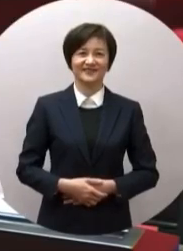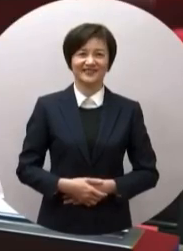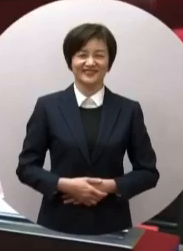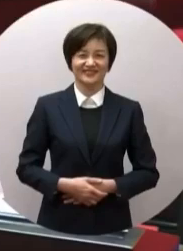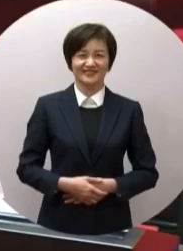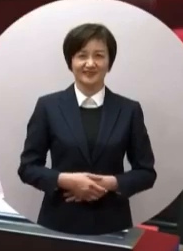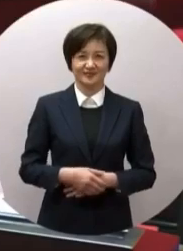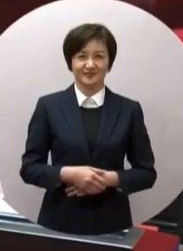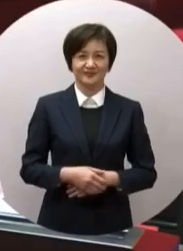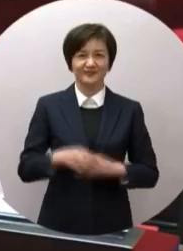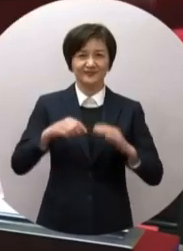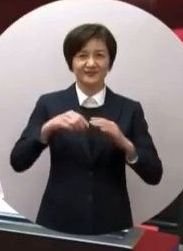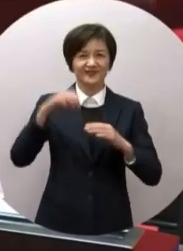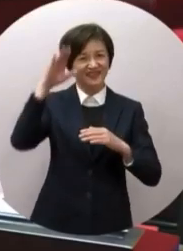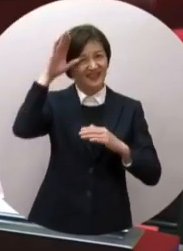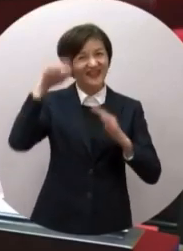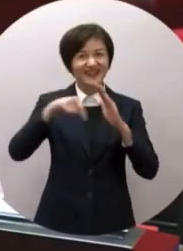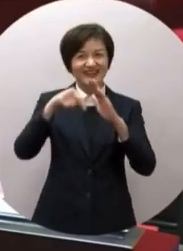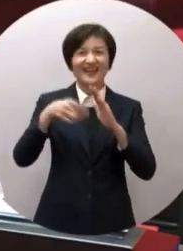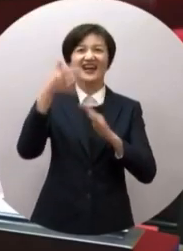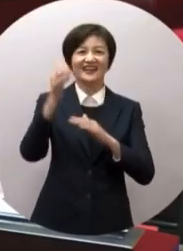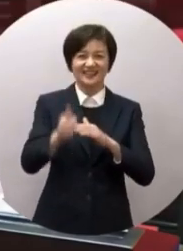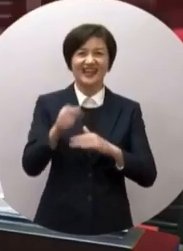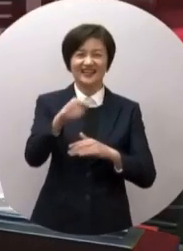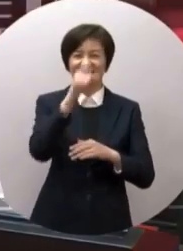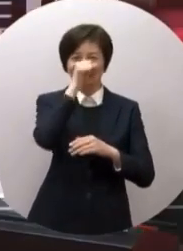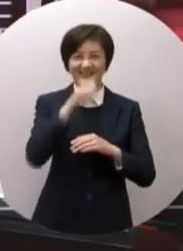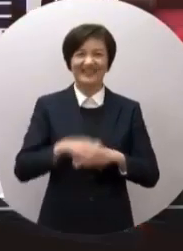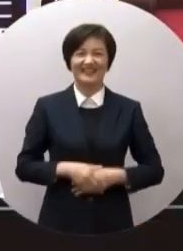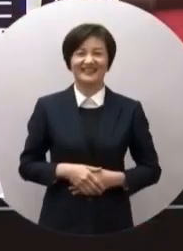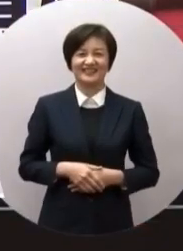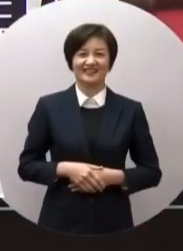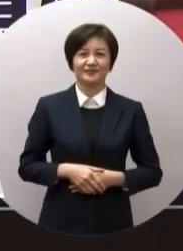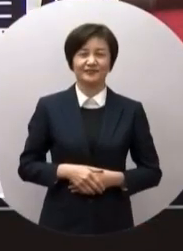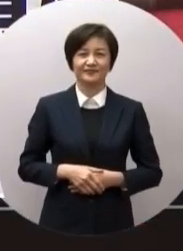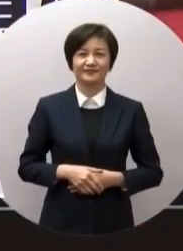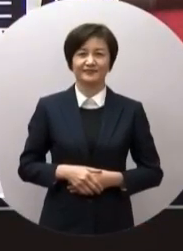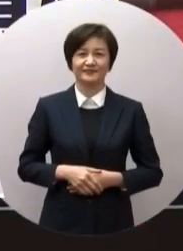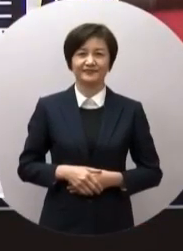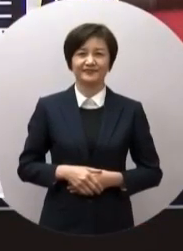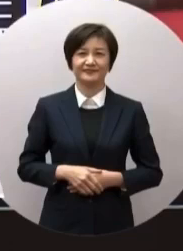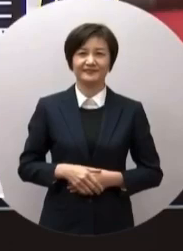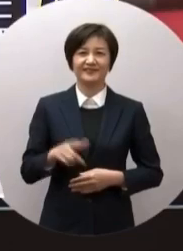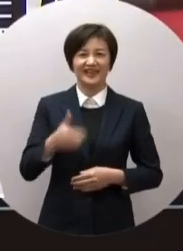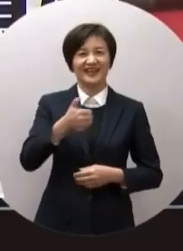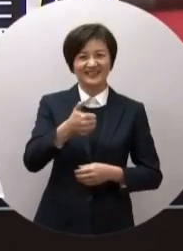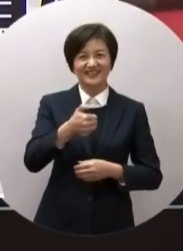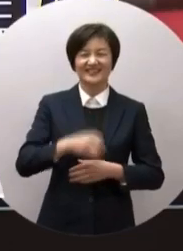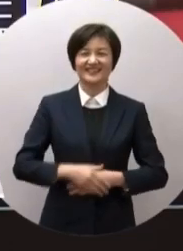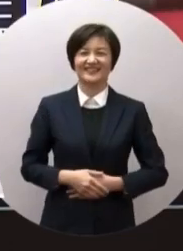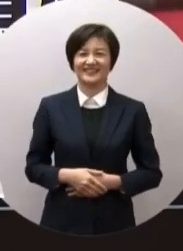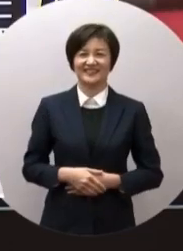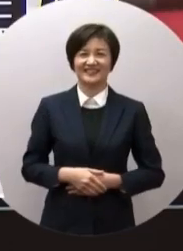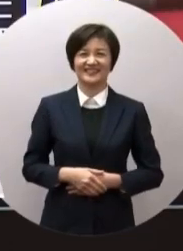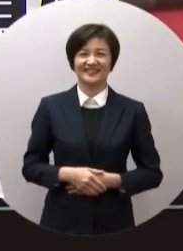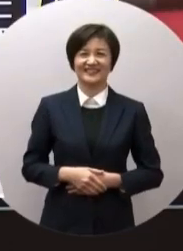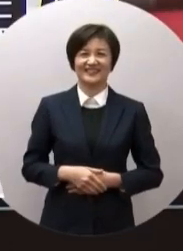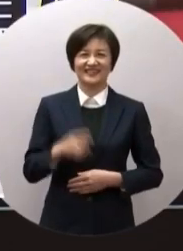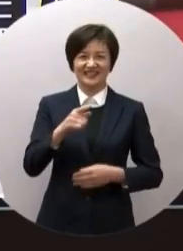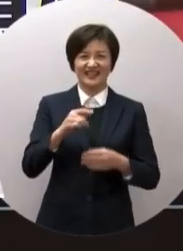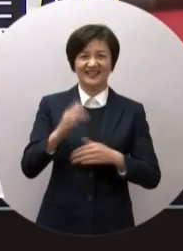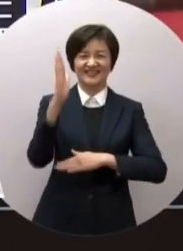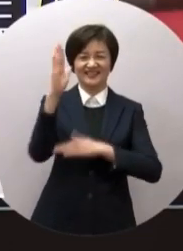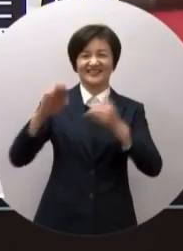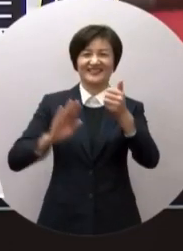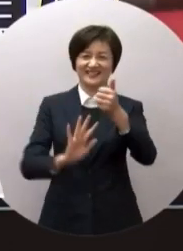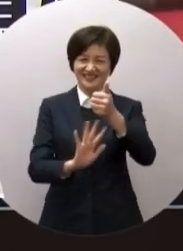好，苏院苏院长，你想干什么？也感谢你所有行政的团